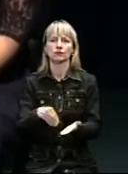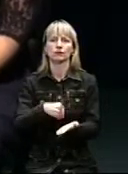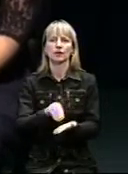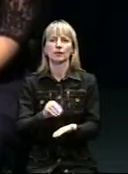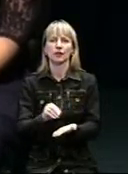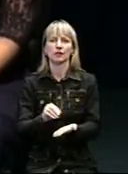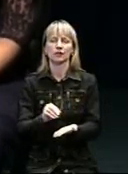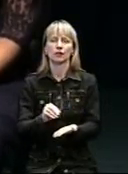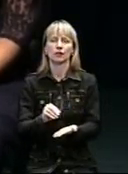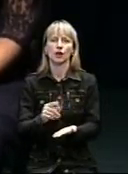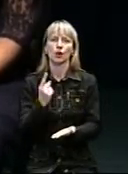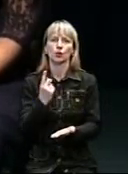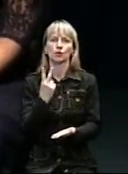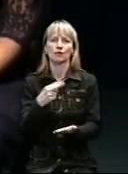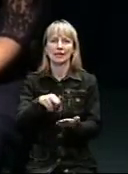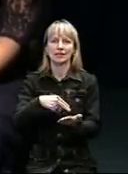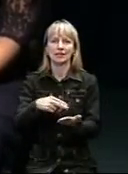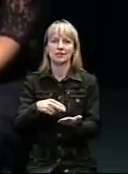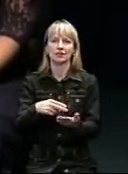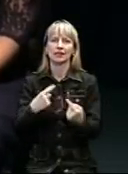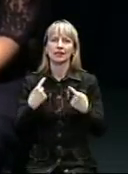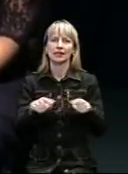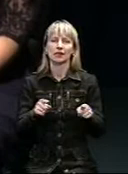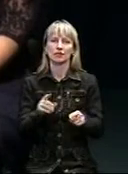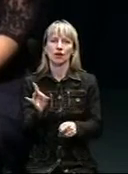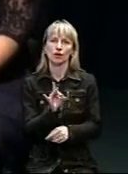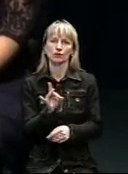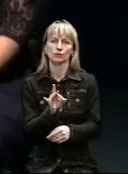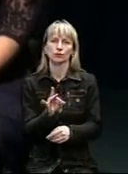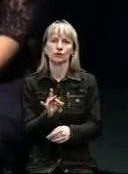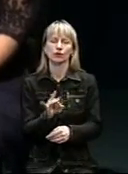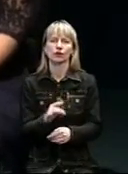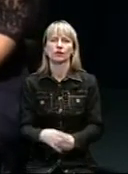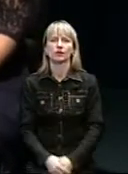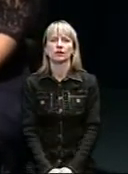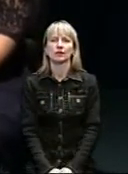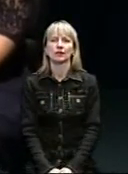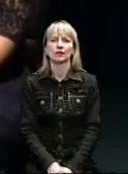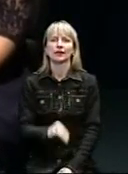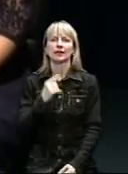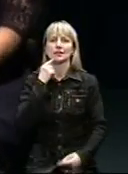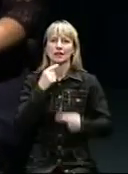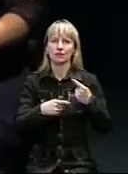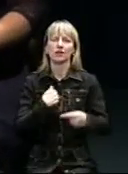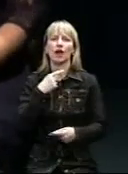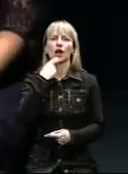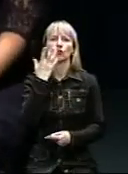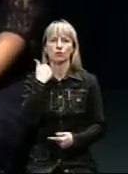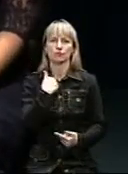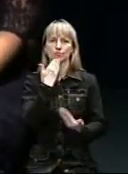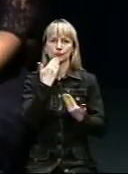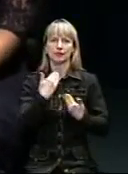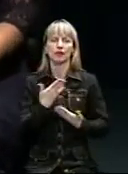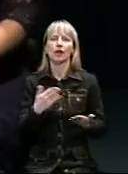придбати одну-дві кісті різного діаметру. І завжди я кажу, коли мене питають,